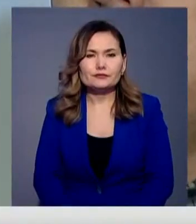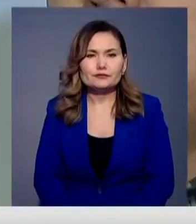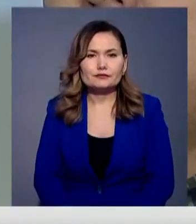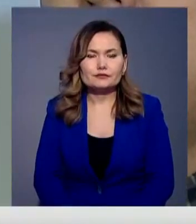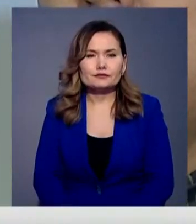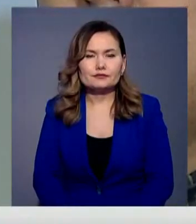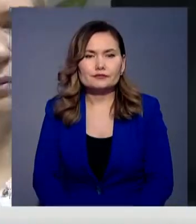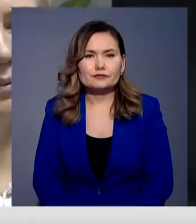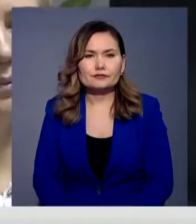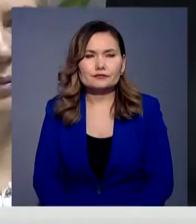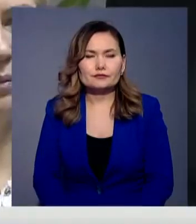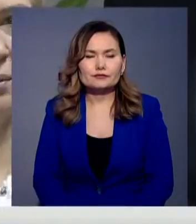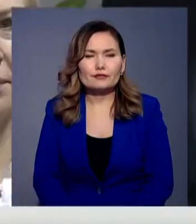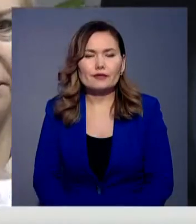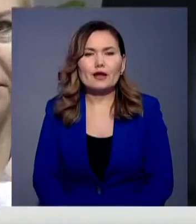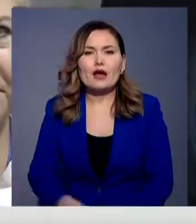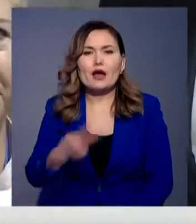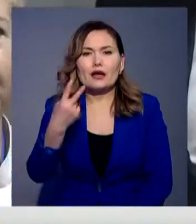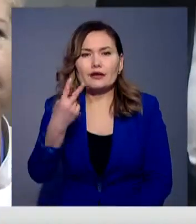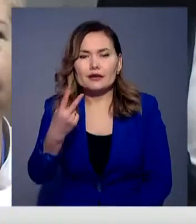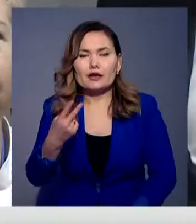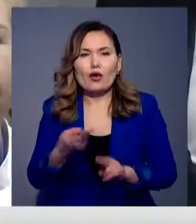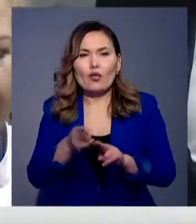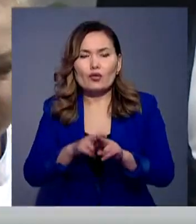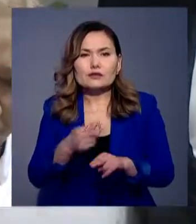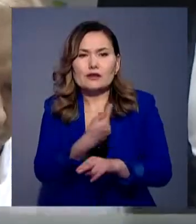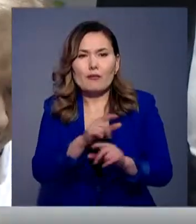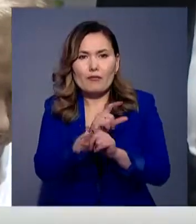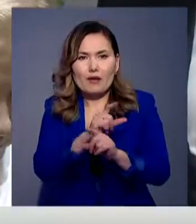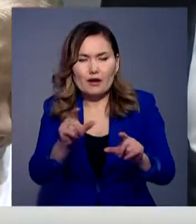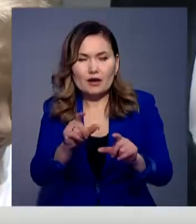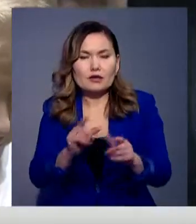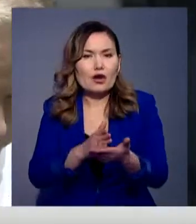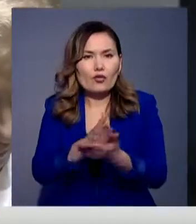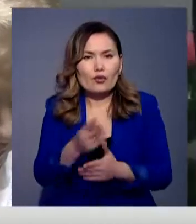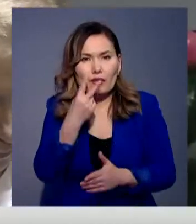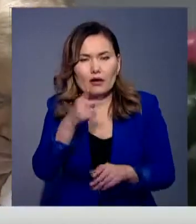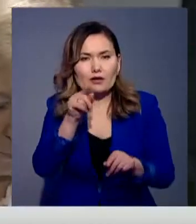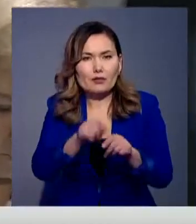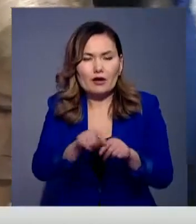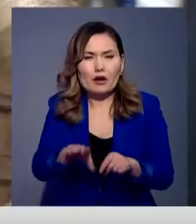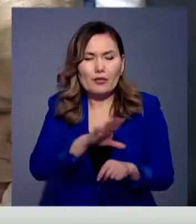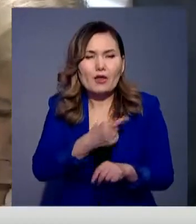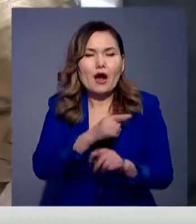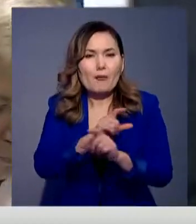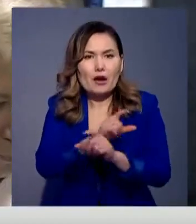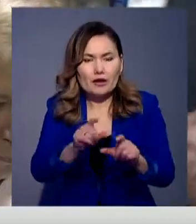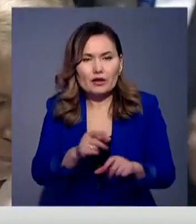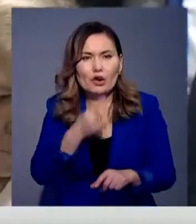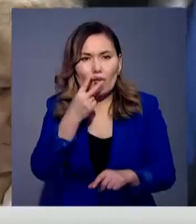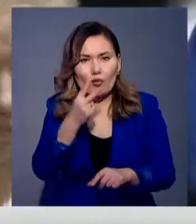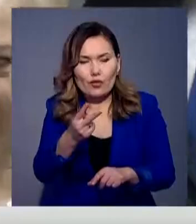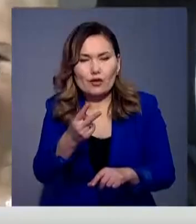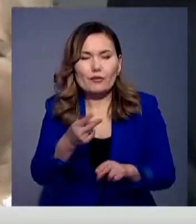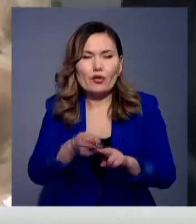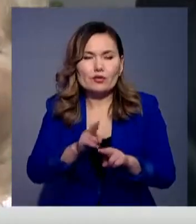Екі бүгін мекемен аралап шықтық. На екінші поликлиника. Бұл поликлиникада осы мәселеге байланысты көптеген